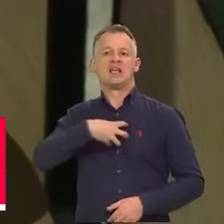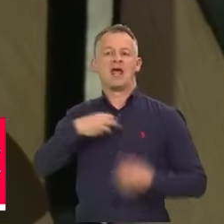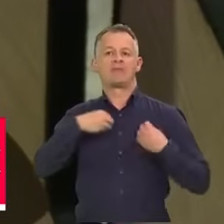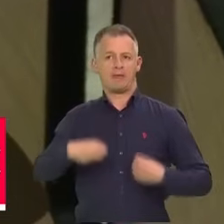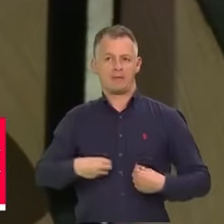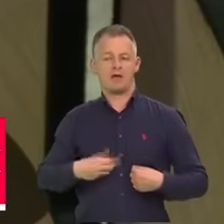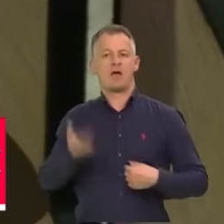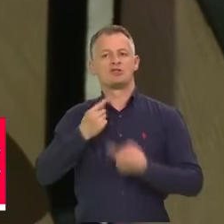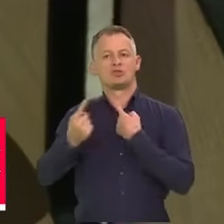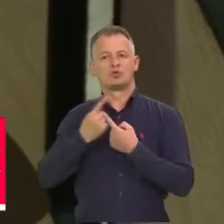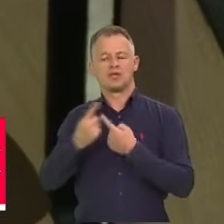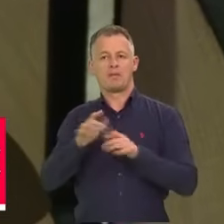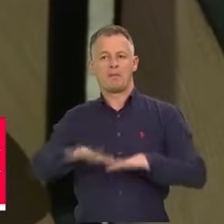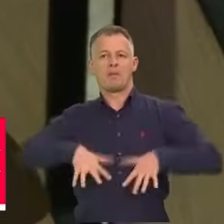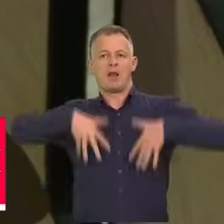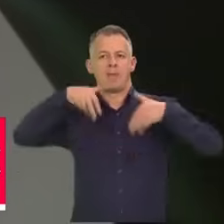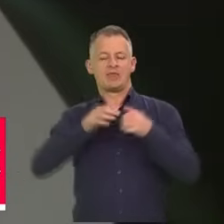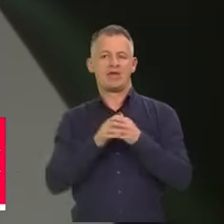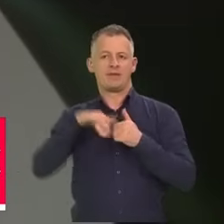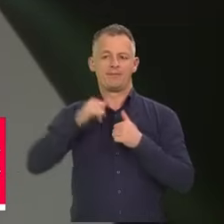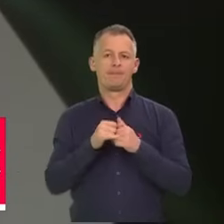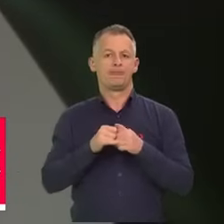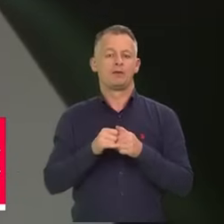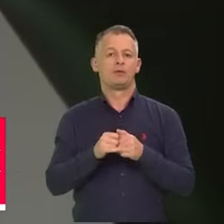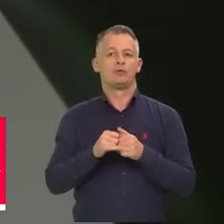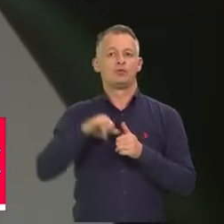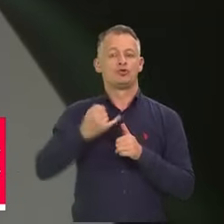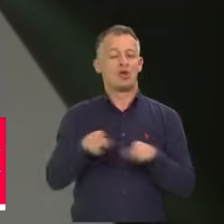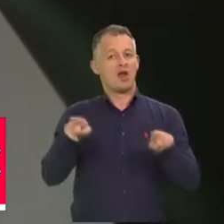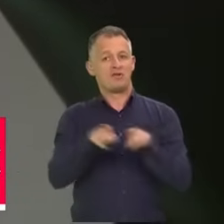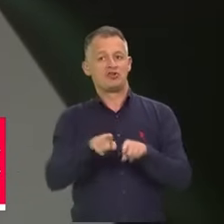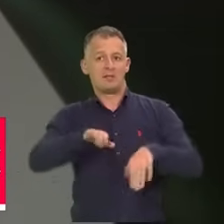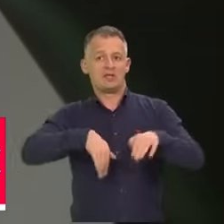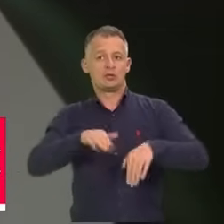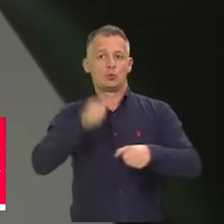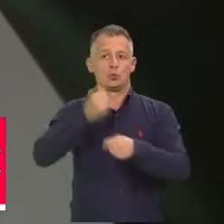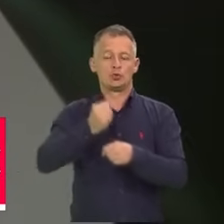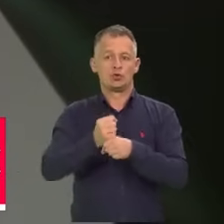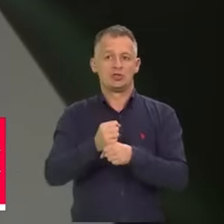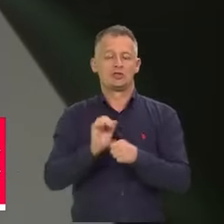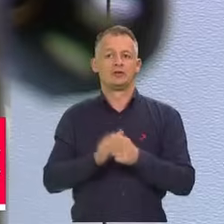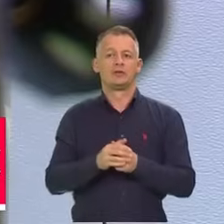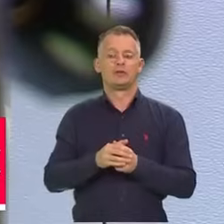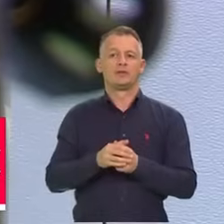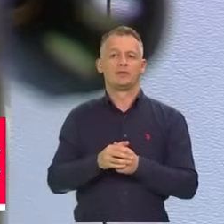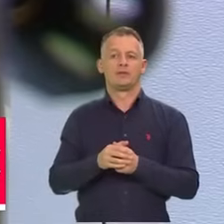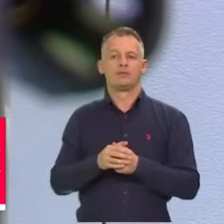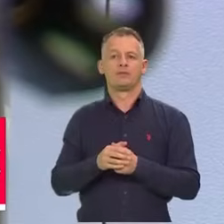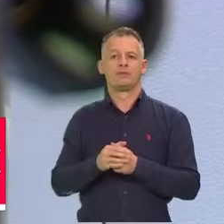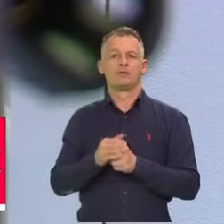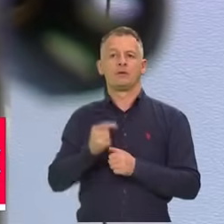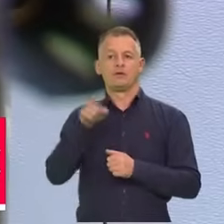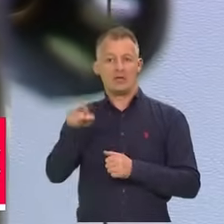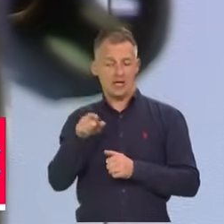mulți parlamentari PSD și ai minorităților, printre care și de către ministrul Muncii, Simona Bucura Oprescu. Ea spune în trecut